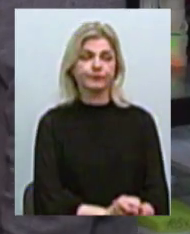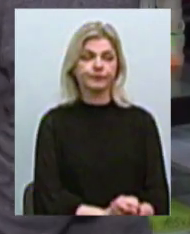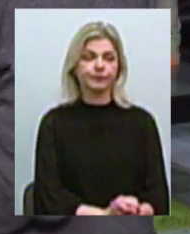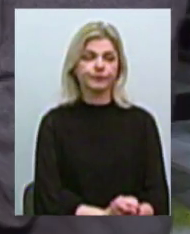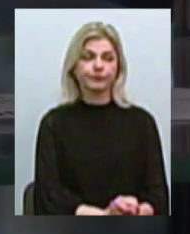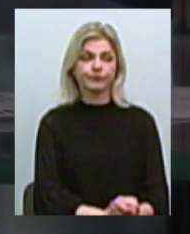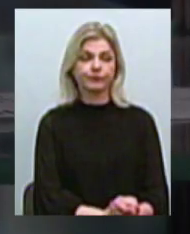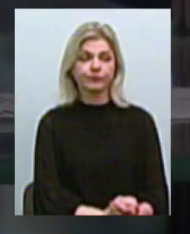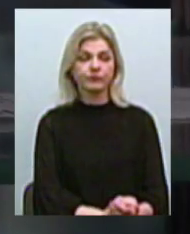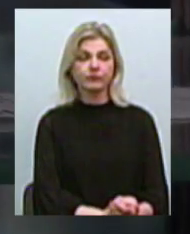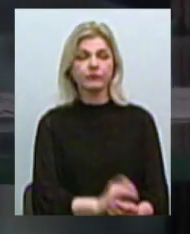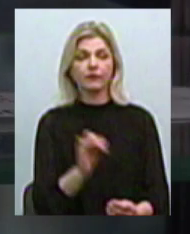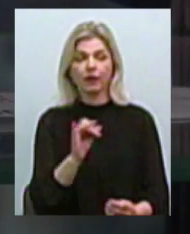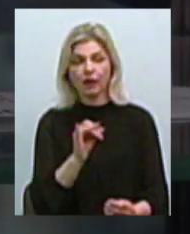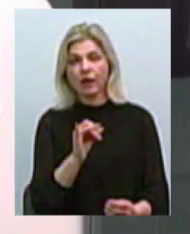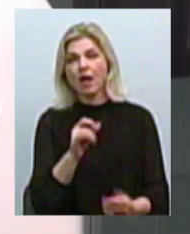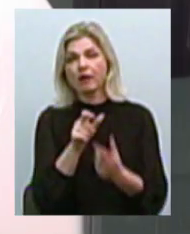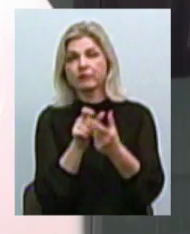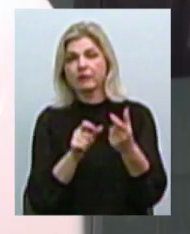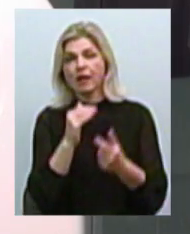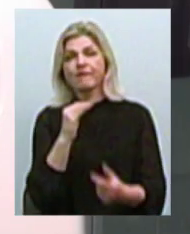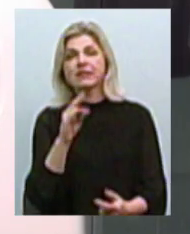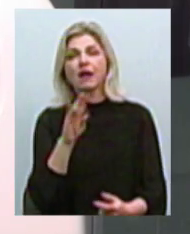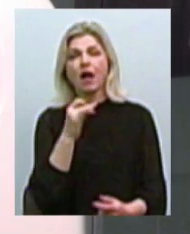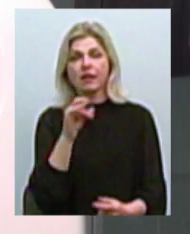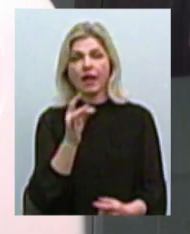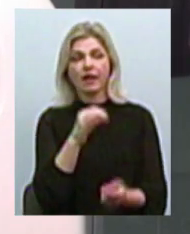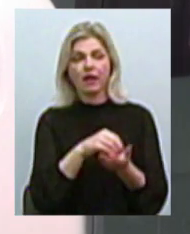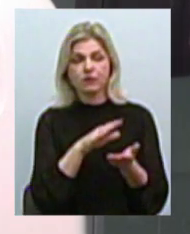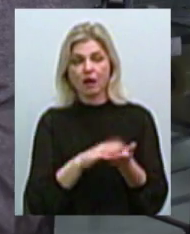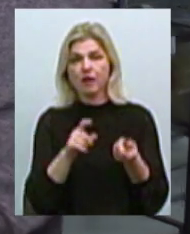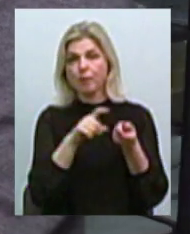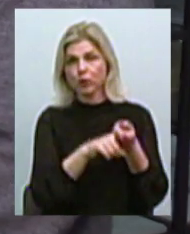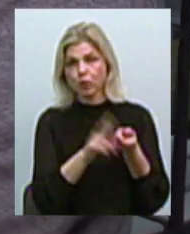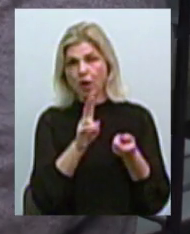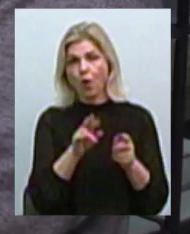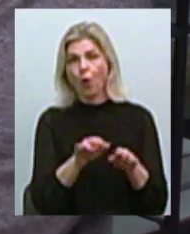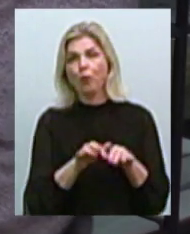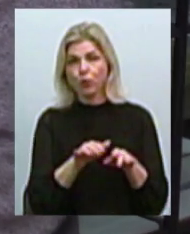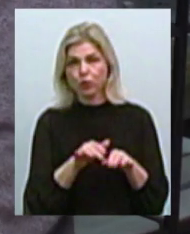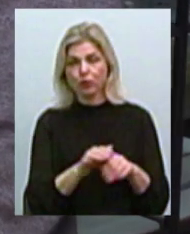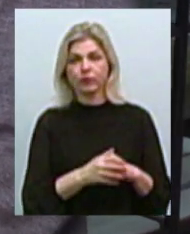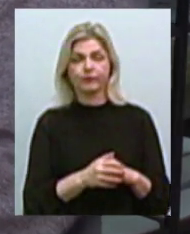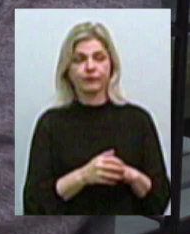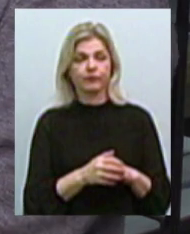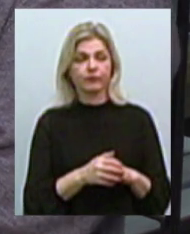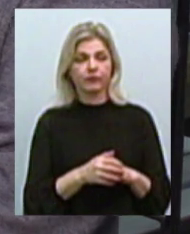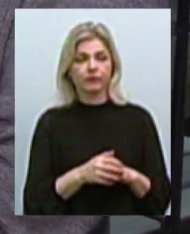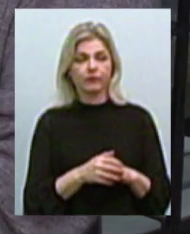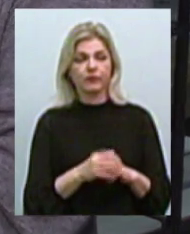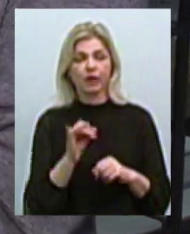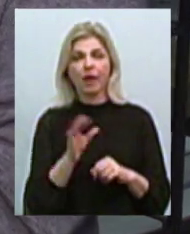І фіскальні реєстратори, які підключаються до комп'ютеру, і весь